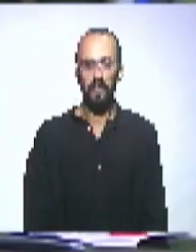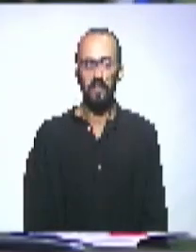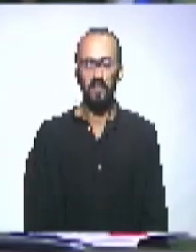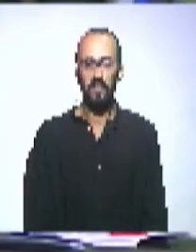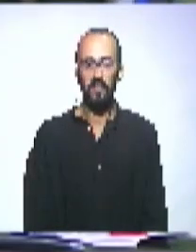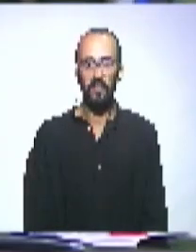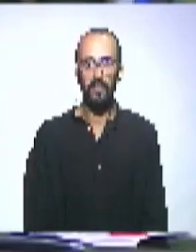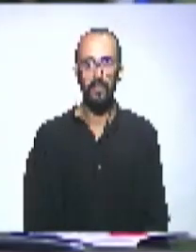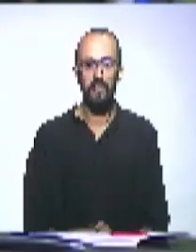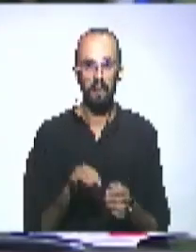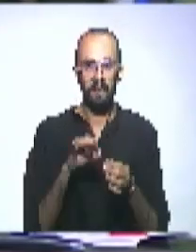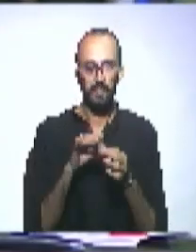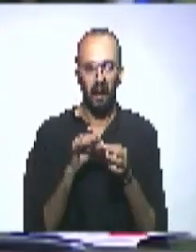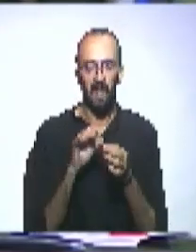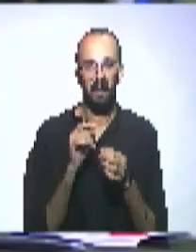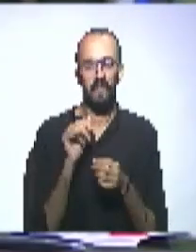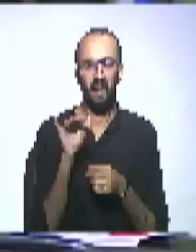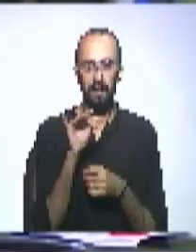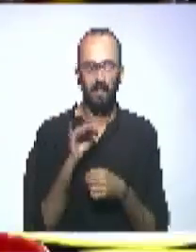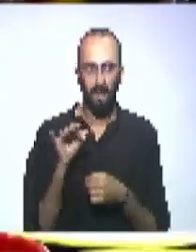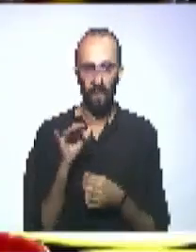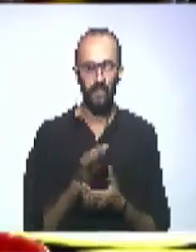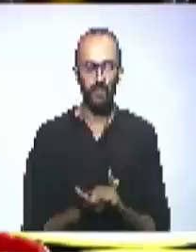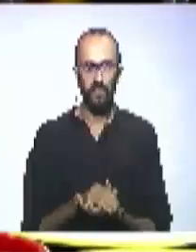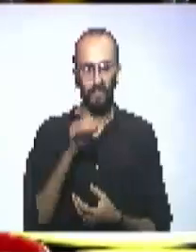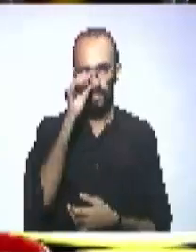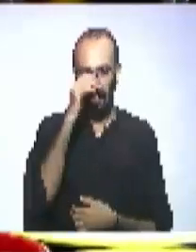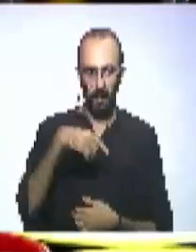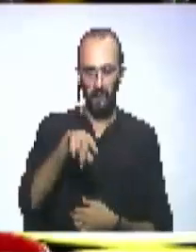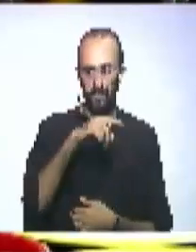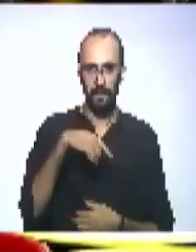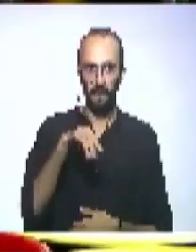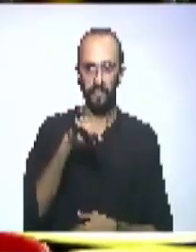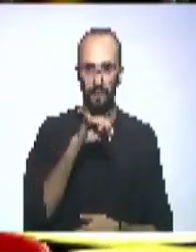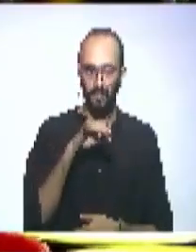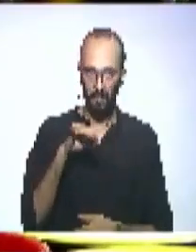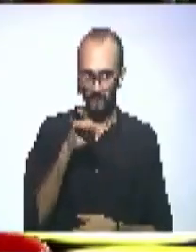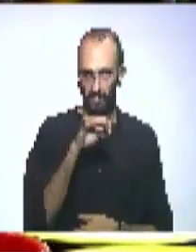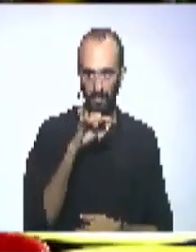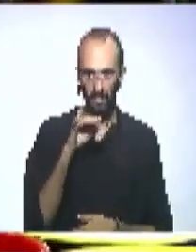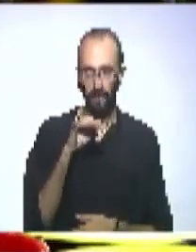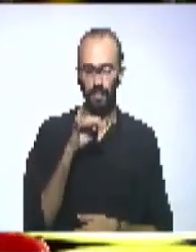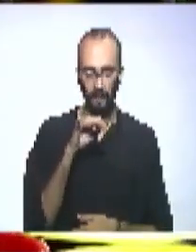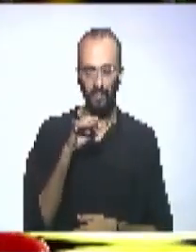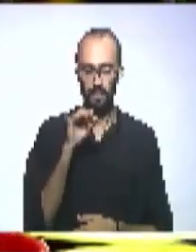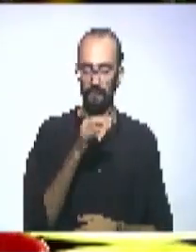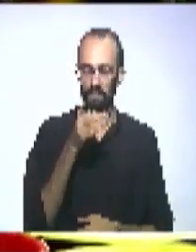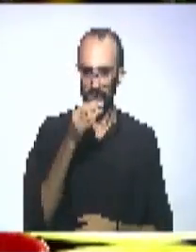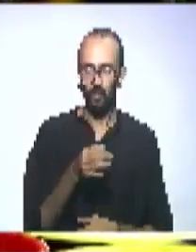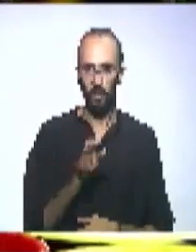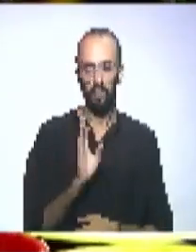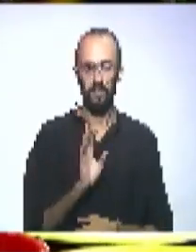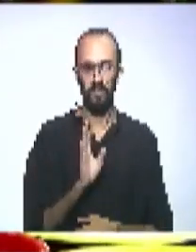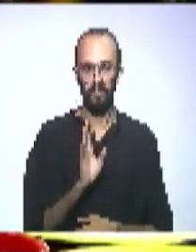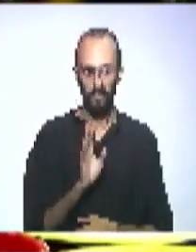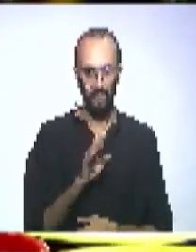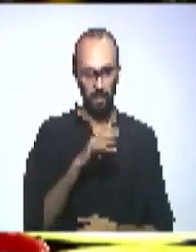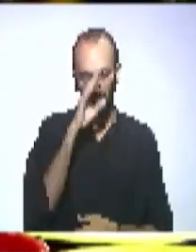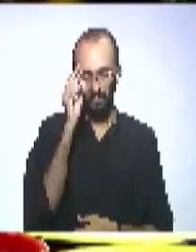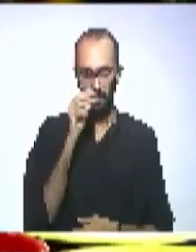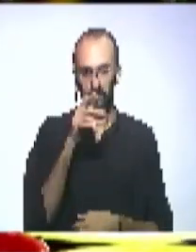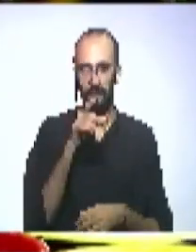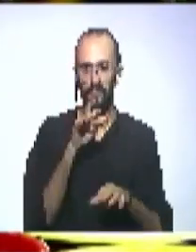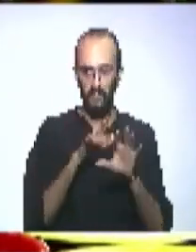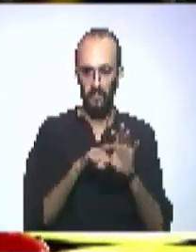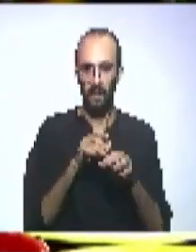ملح. ولو احنا هنستخدمهم على طول حطي الملح المظبوط، لو احنا هنقعدهم في الثلاجه